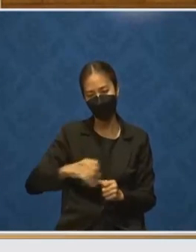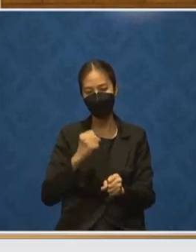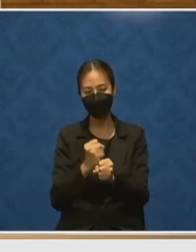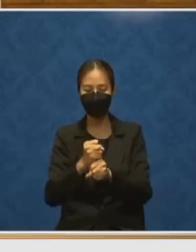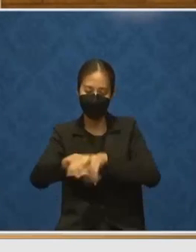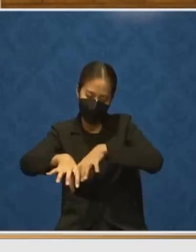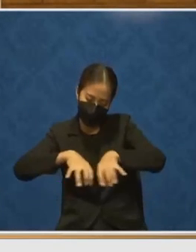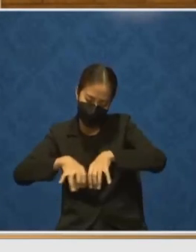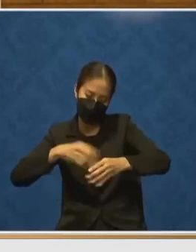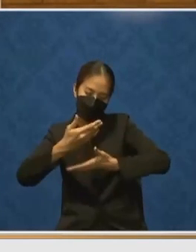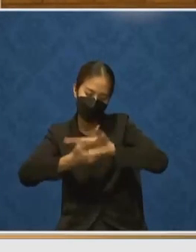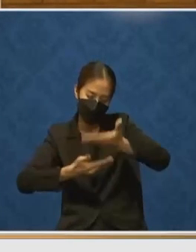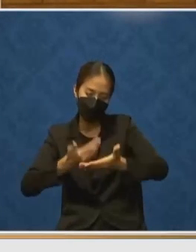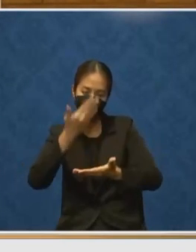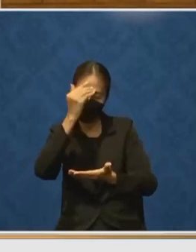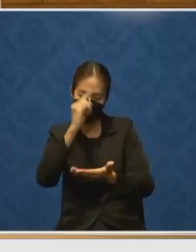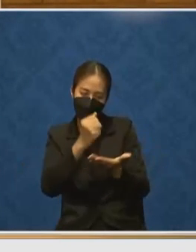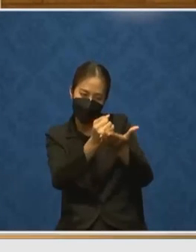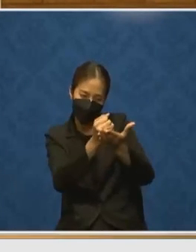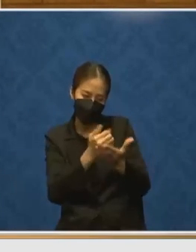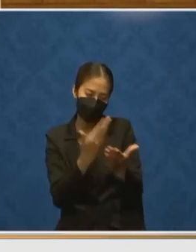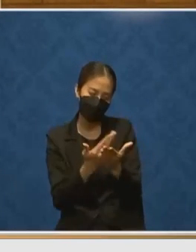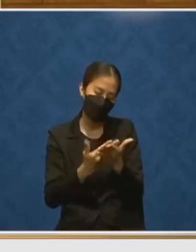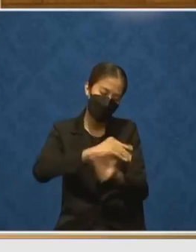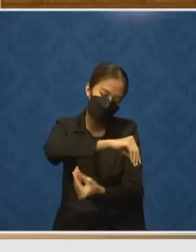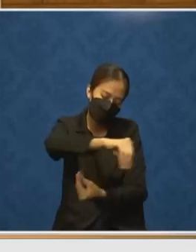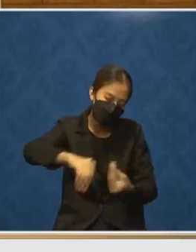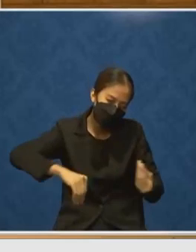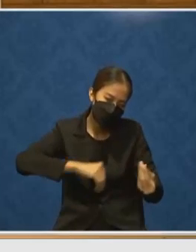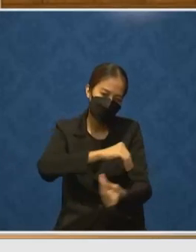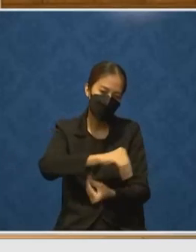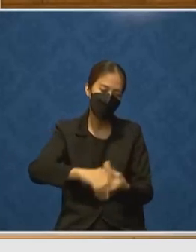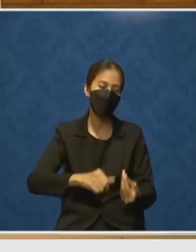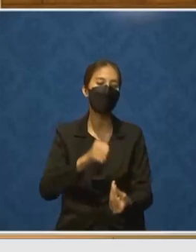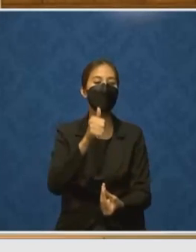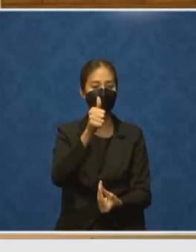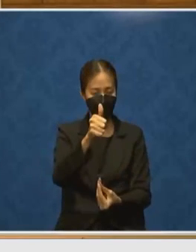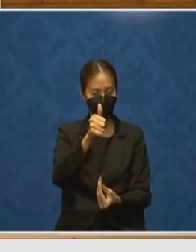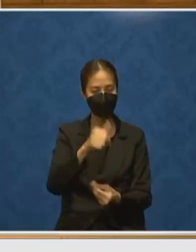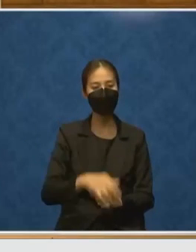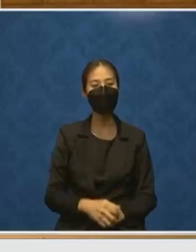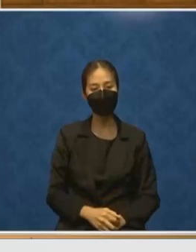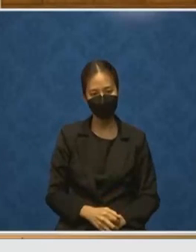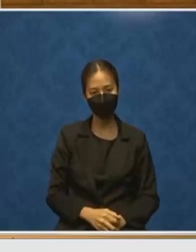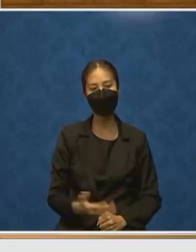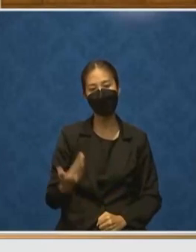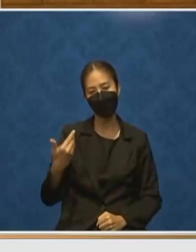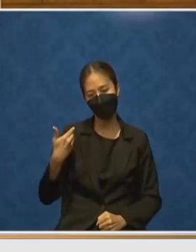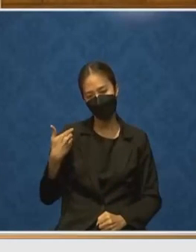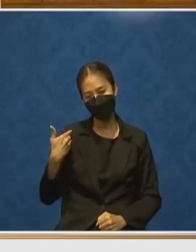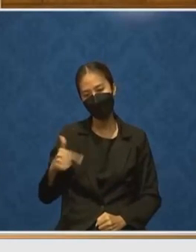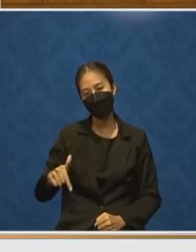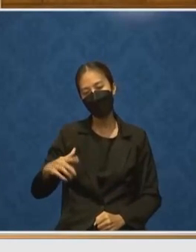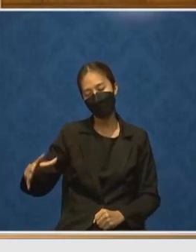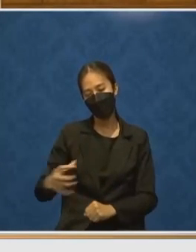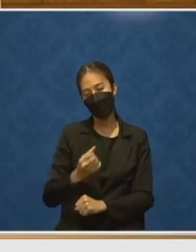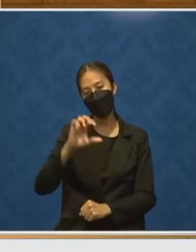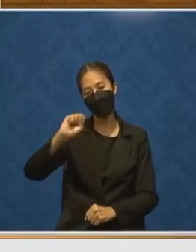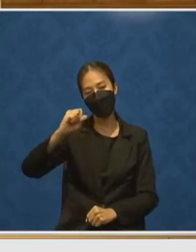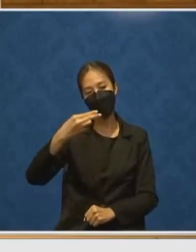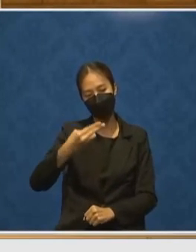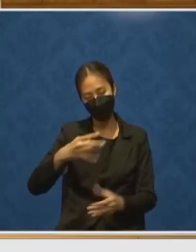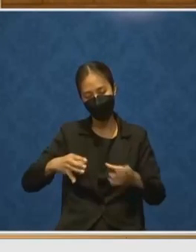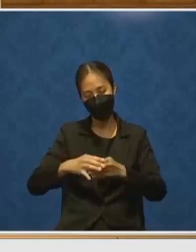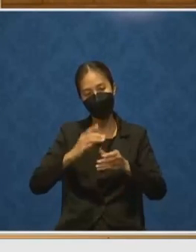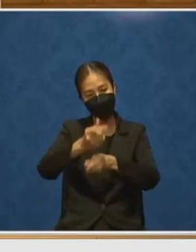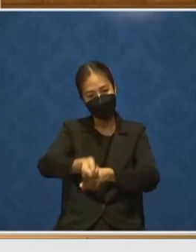การเพื่อเพิ่มรายได้จากการจำหน่ายสินค้าชุมชนโดยพัฒนาศักยภาพการดำเนินธุรกิจของสหกรณ์กลุ่มเกษตรก